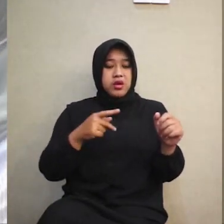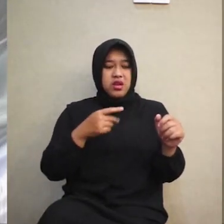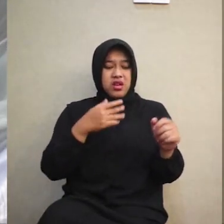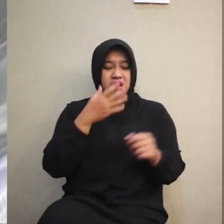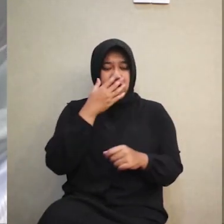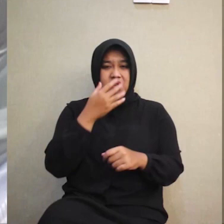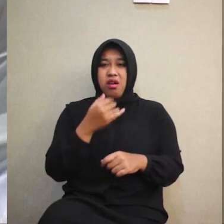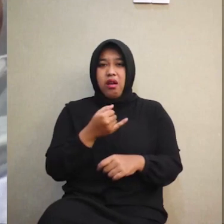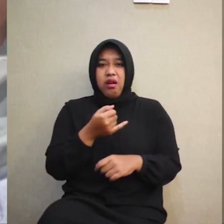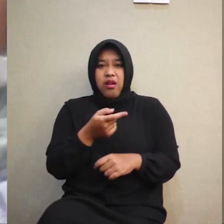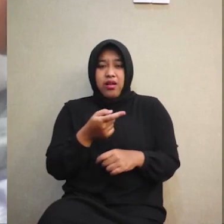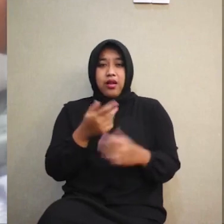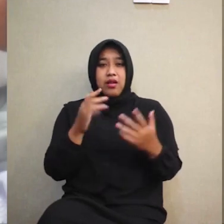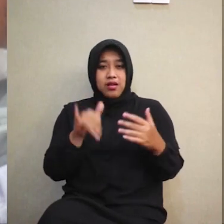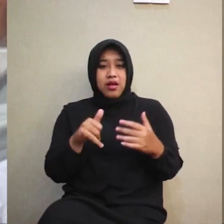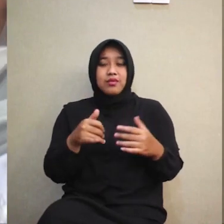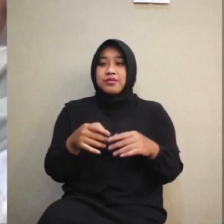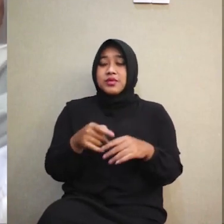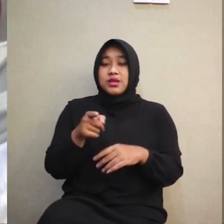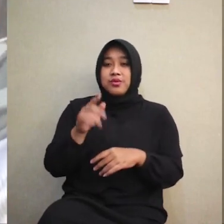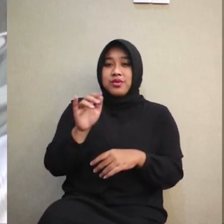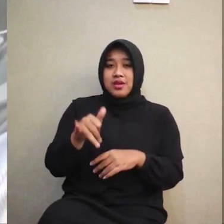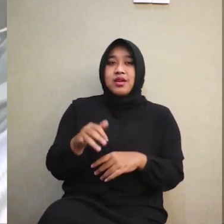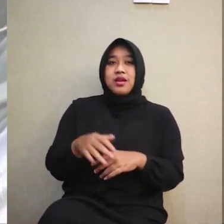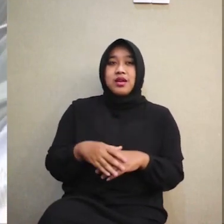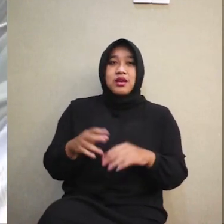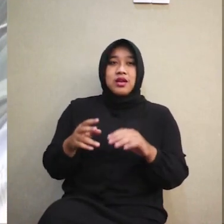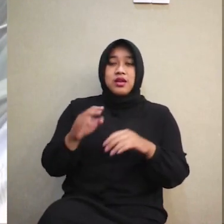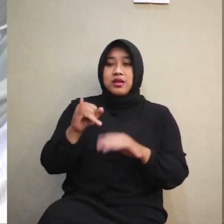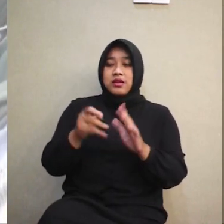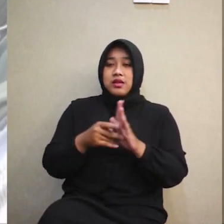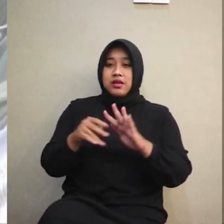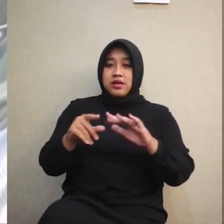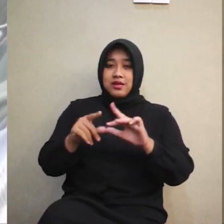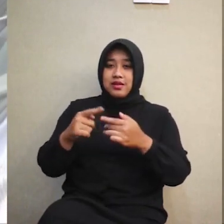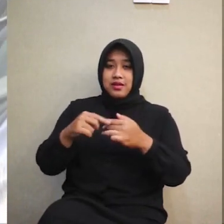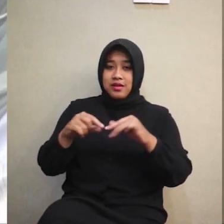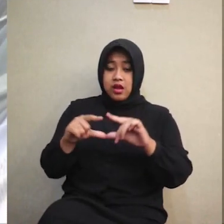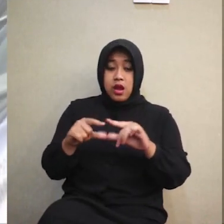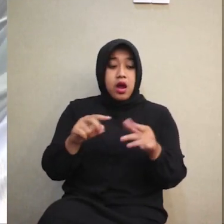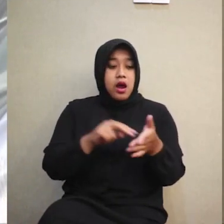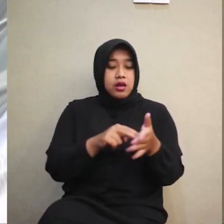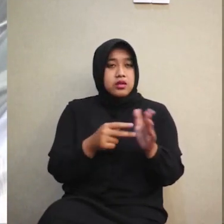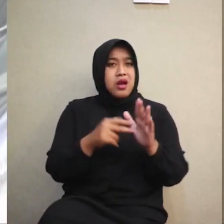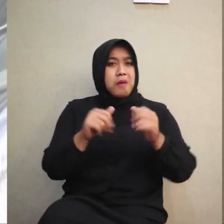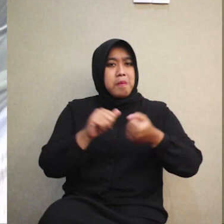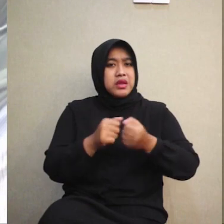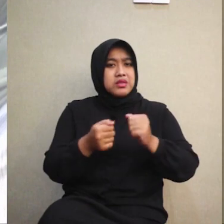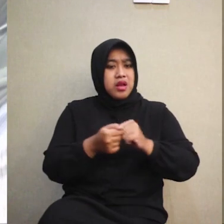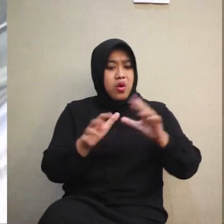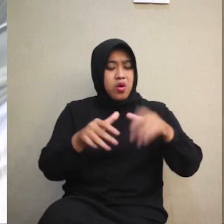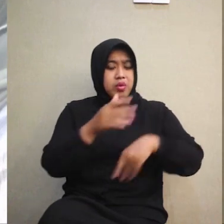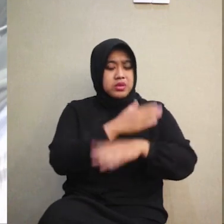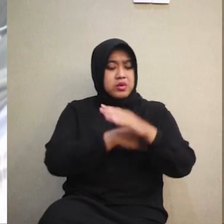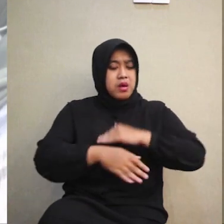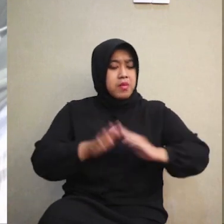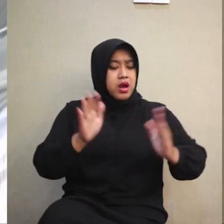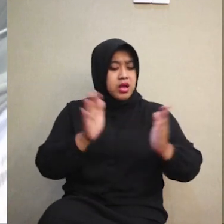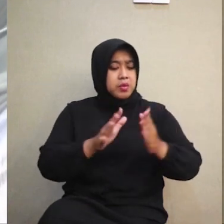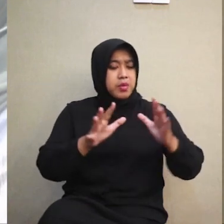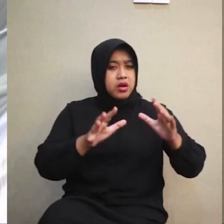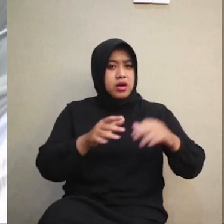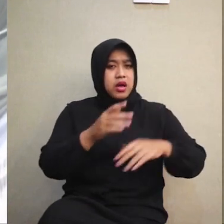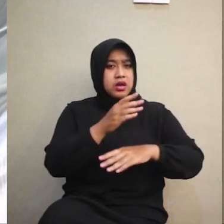deh gitu sih Mbak gimana ya artinya salah satu problem difabel berhadapan dengan hukum itu adalah